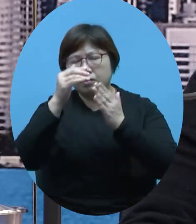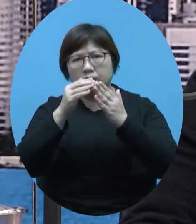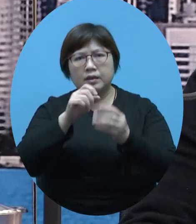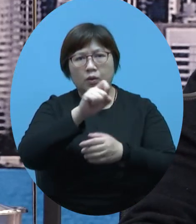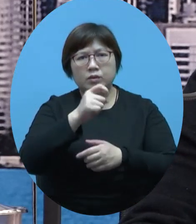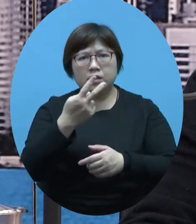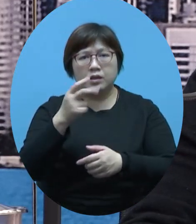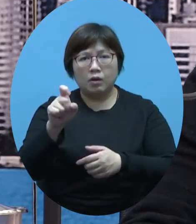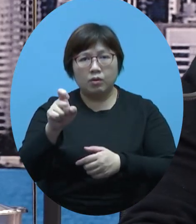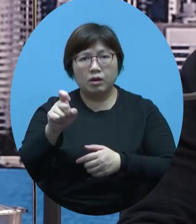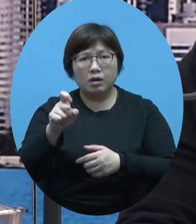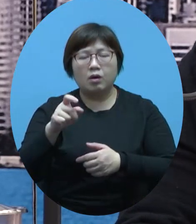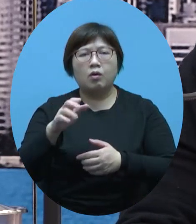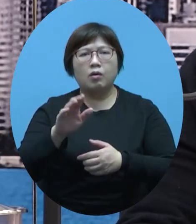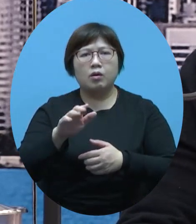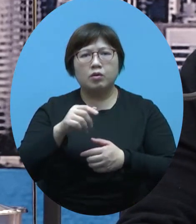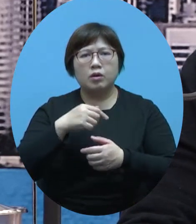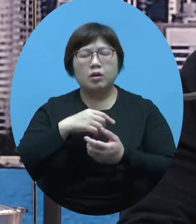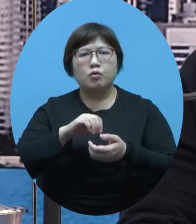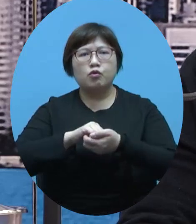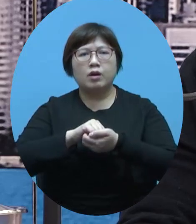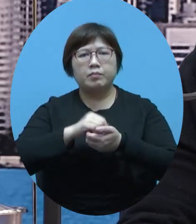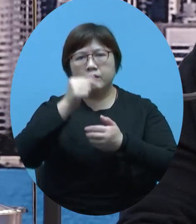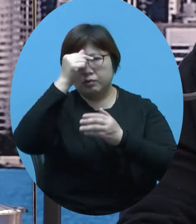929啊？聯合醫院。